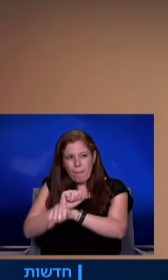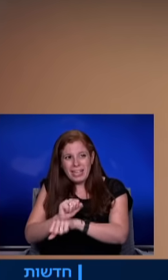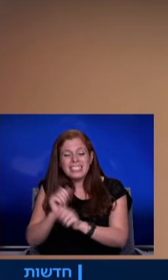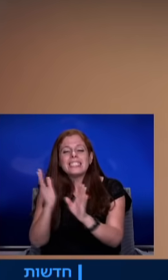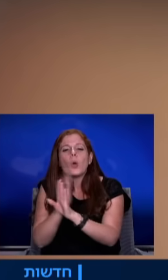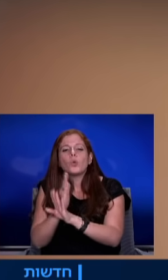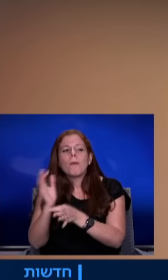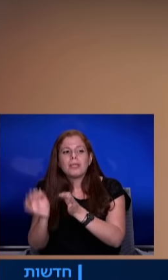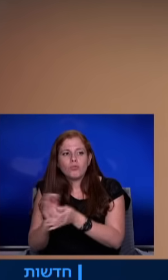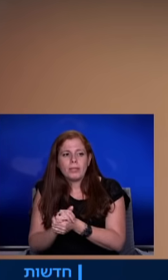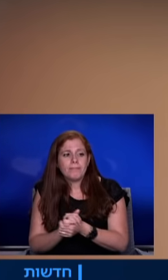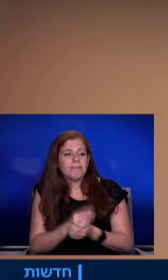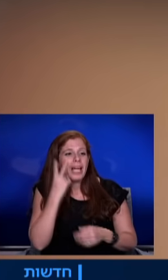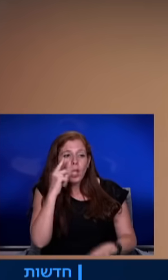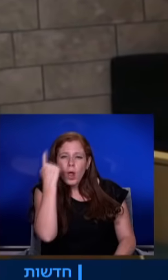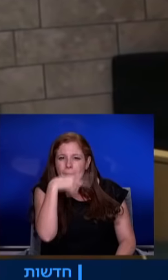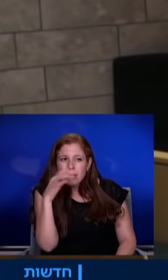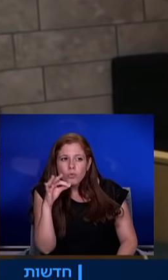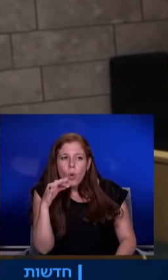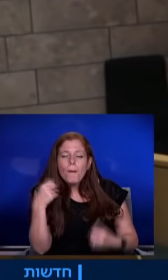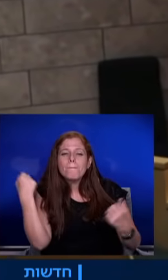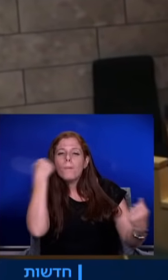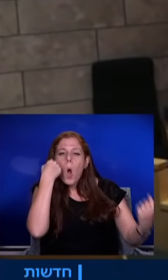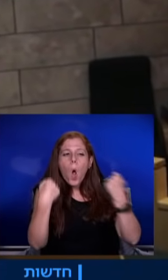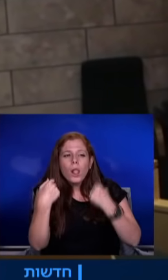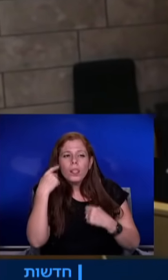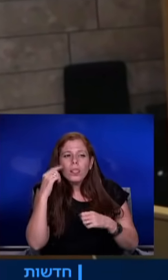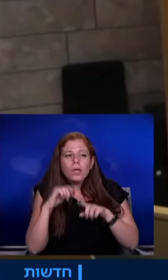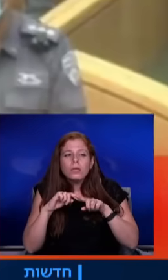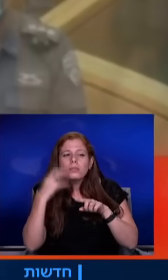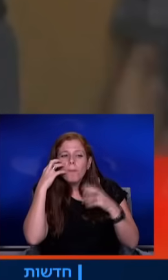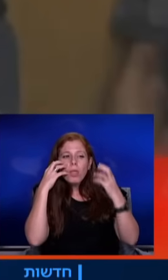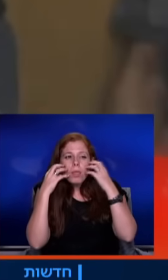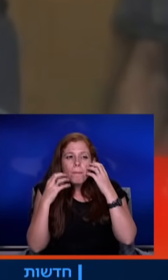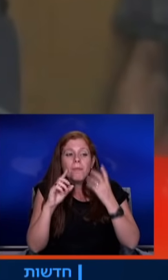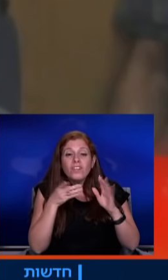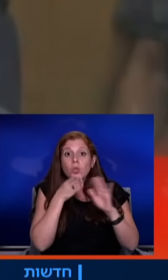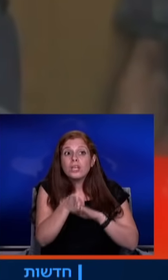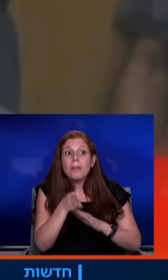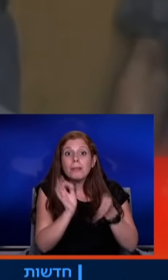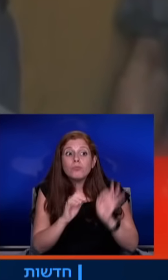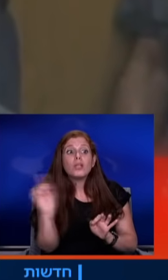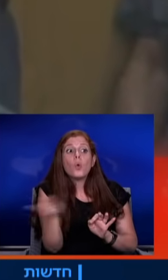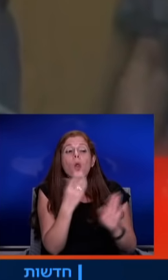שופנה מלאמח לדורב עליה, ובלמחכמי, אול מהפת על מחכמי, תגריבן, יעני, למה